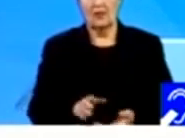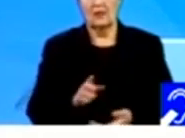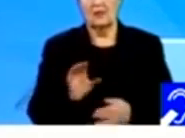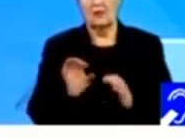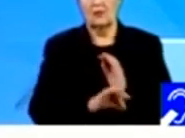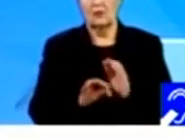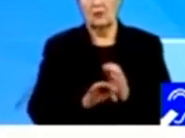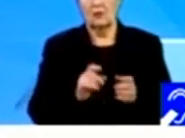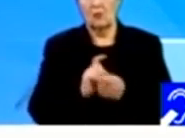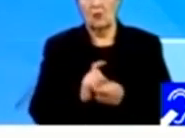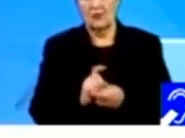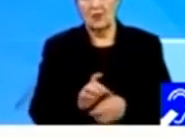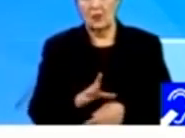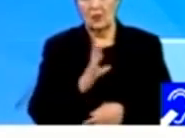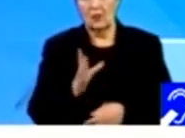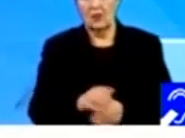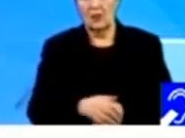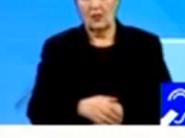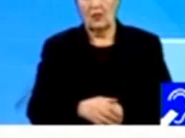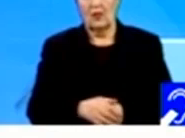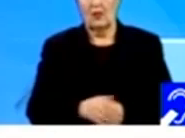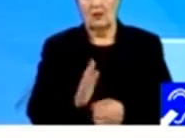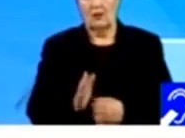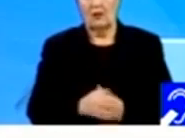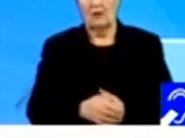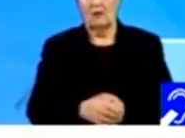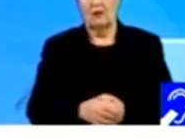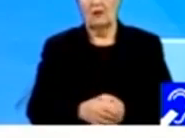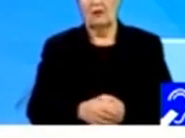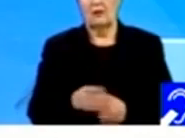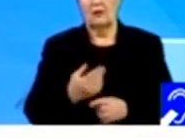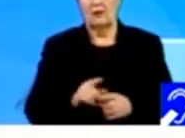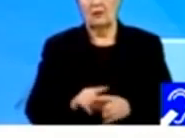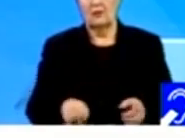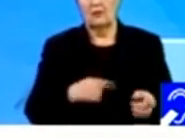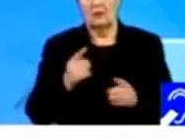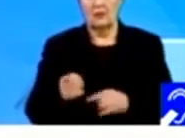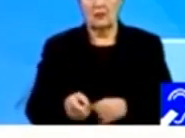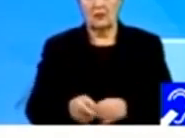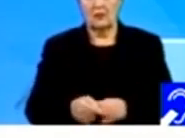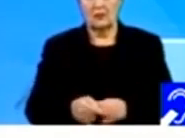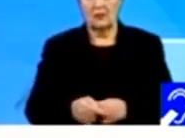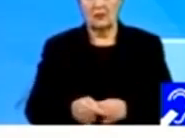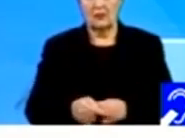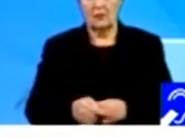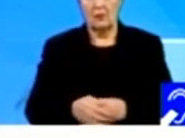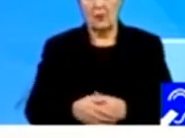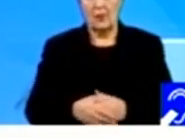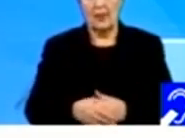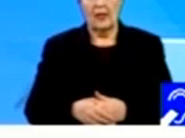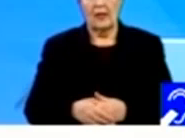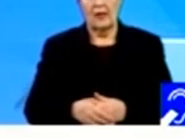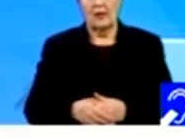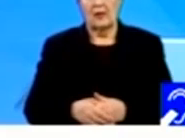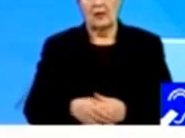corupția și trecerea în acest sens la digitalizarea și tehnologizarea primăriei.